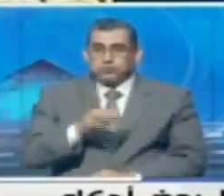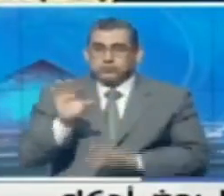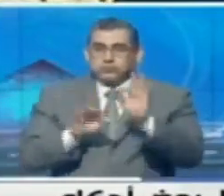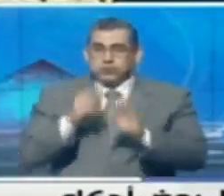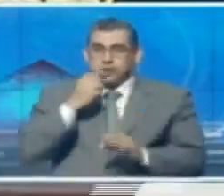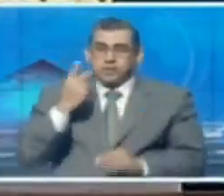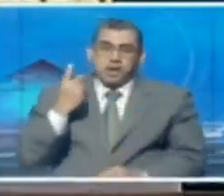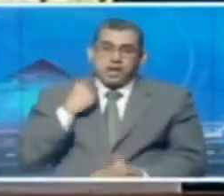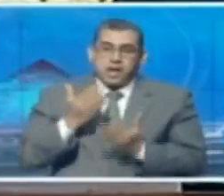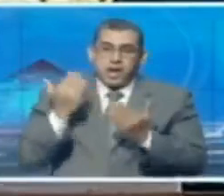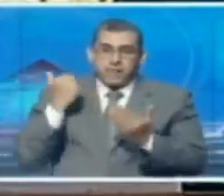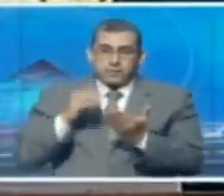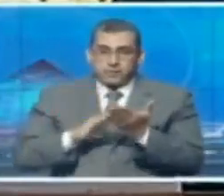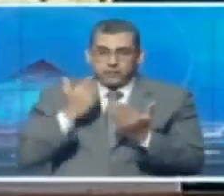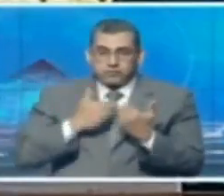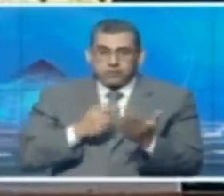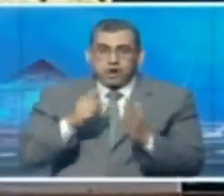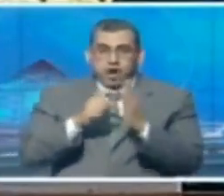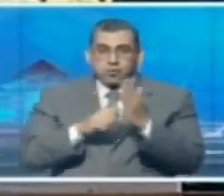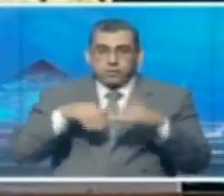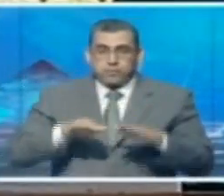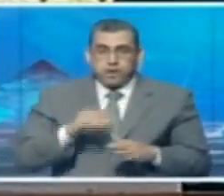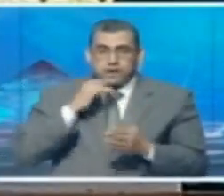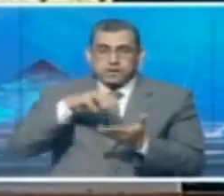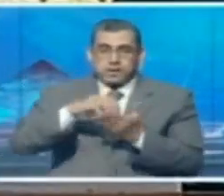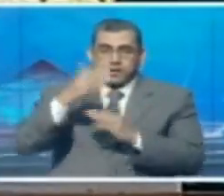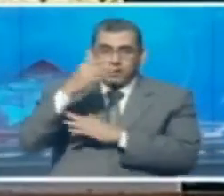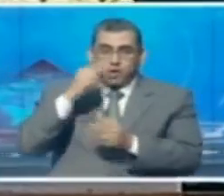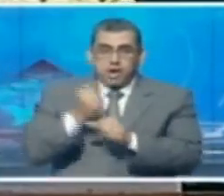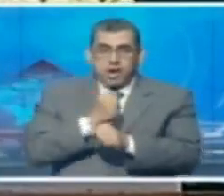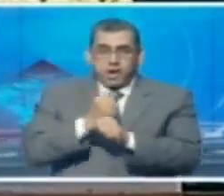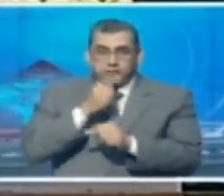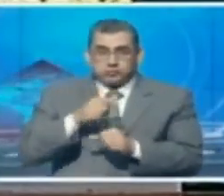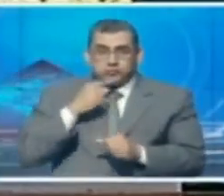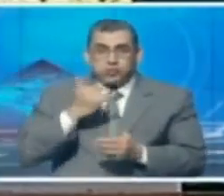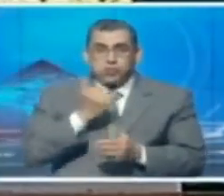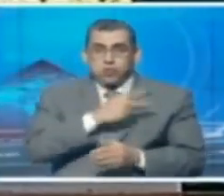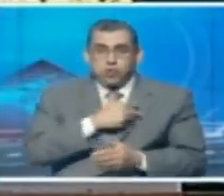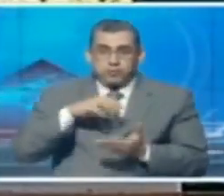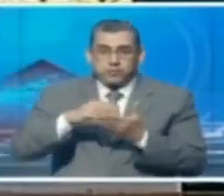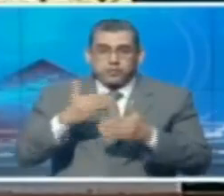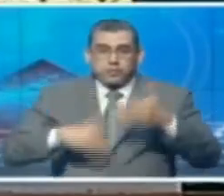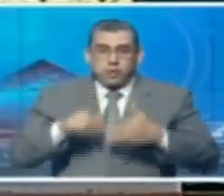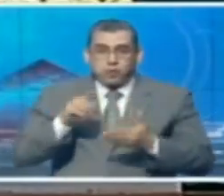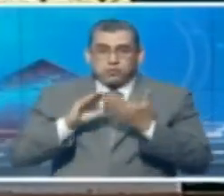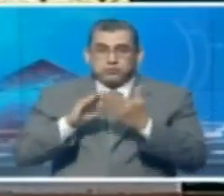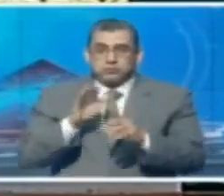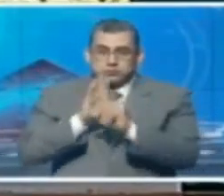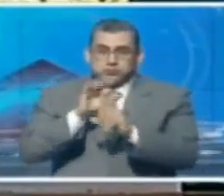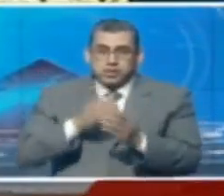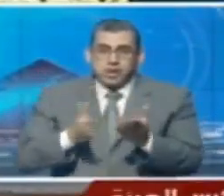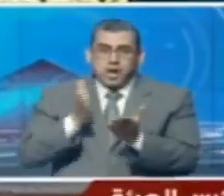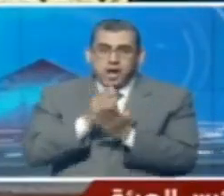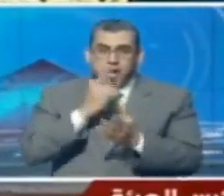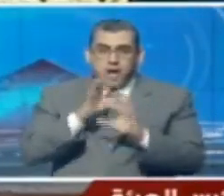يسبق عرض هذا المشروع بقانون على مجلس الدولة. اهتمام الدولة بذوي القدرات الخاصة وحرصها على حمايتهم من